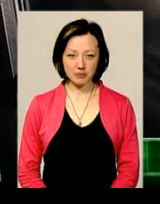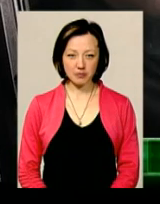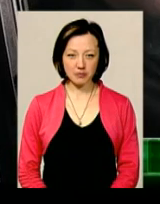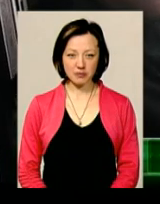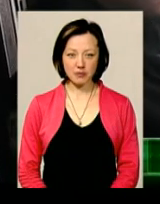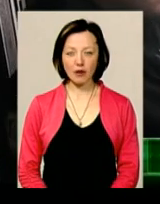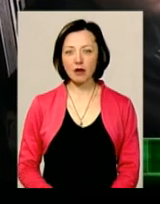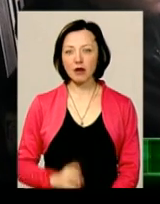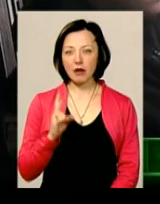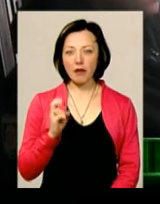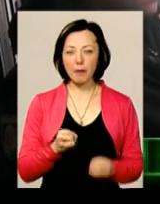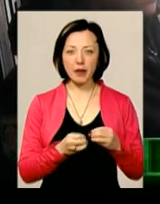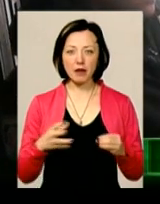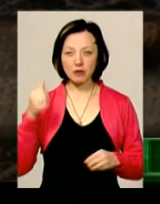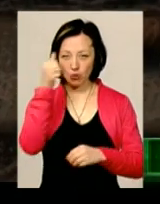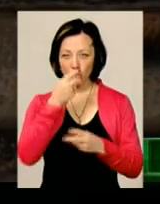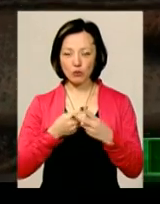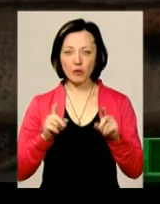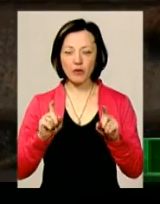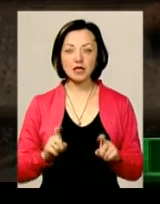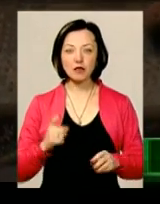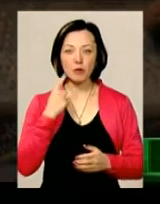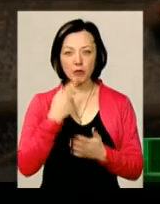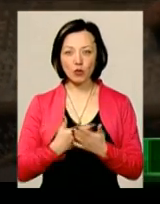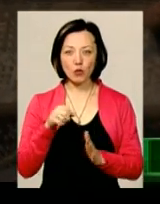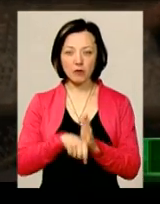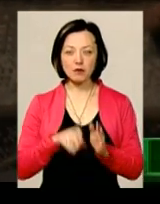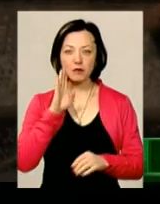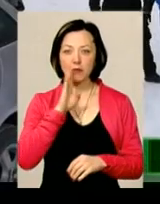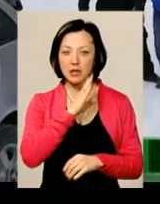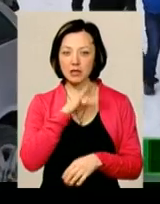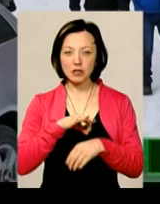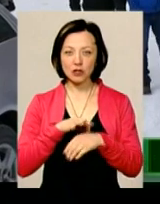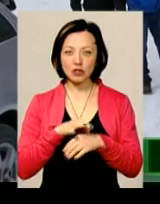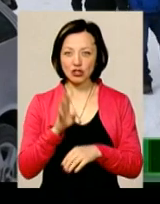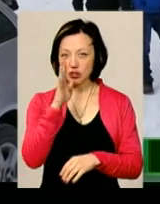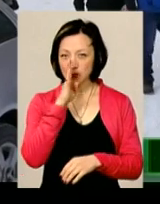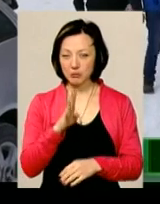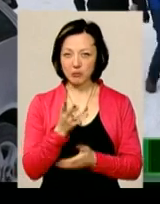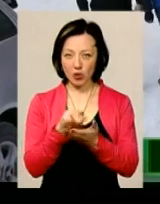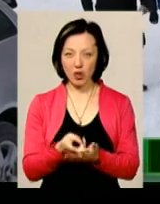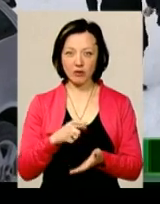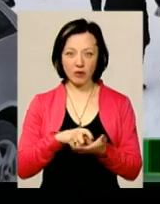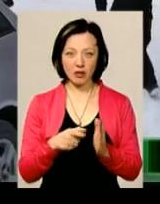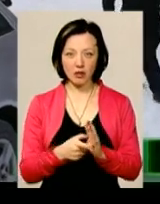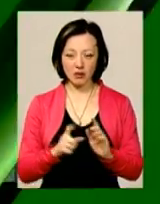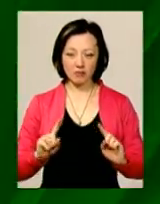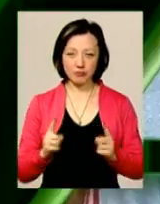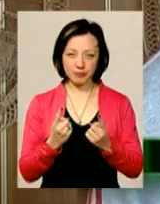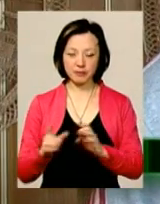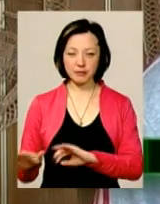На 15 років до в'язниці підозрюваного у вбивстві матері, тіло якої 4 місяці пролежало у квартирі, взяли під